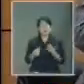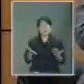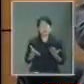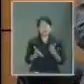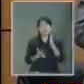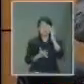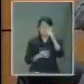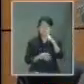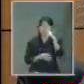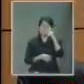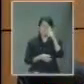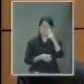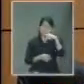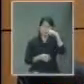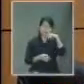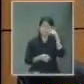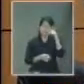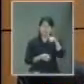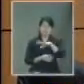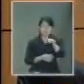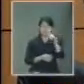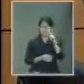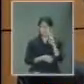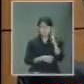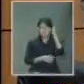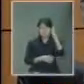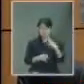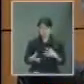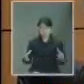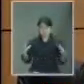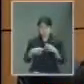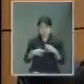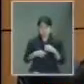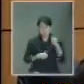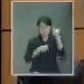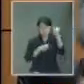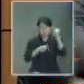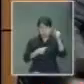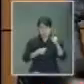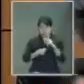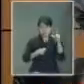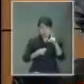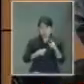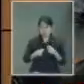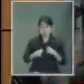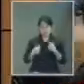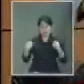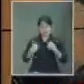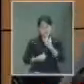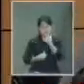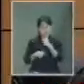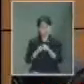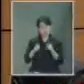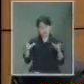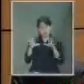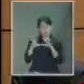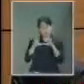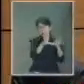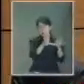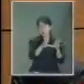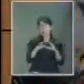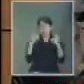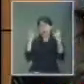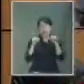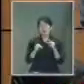ครับแล้ววันนั้นคนเสื้อเหลืองเสื้อแดงเขาจะรวมกันมาเล่นท่านครับนั่นแหละคือครับคือวันสามัคคีประชาชน